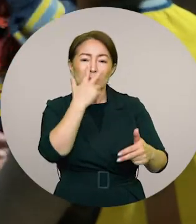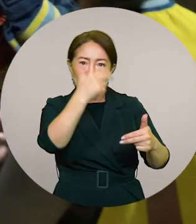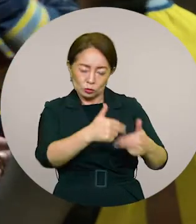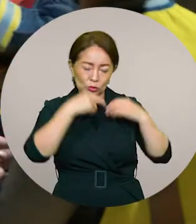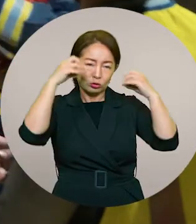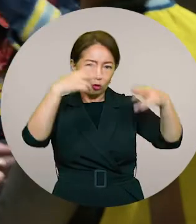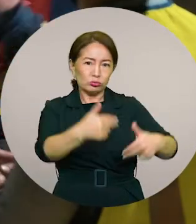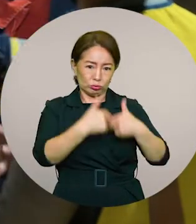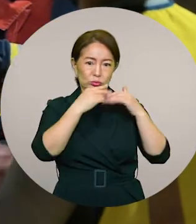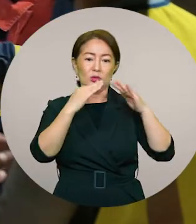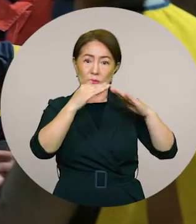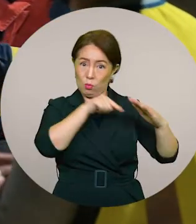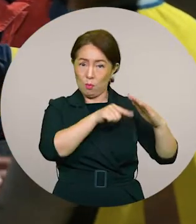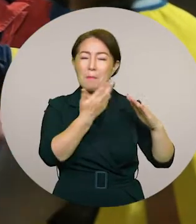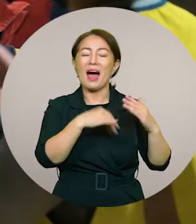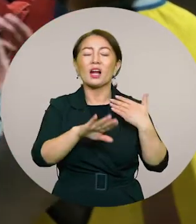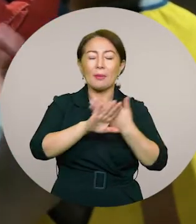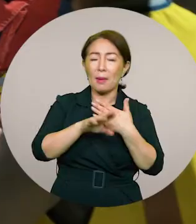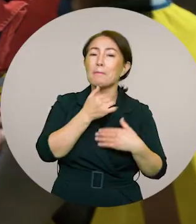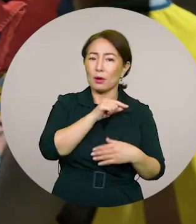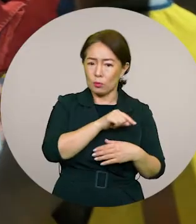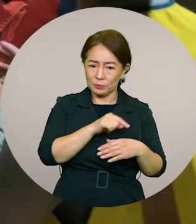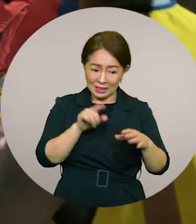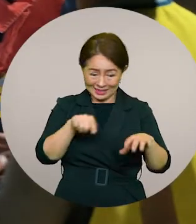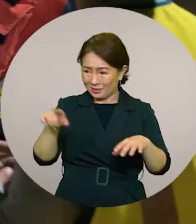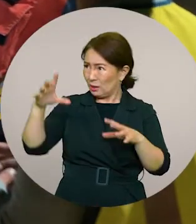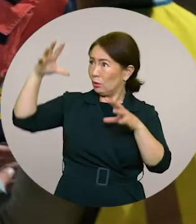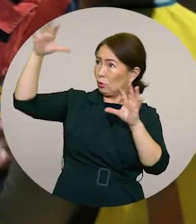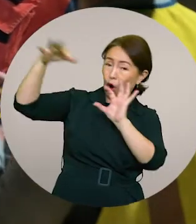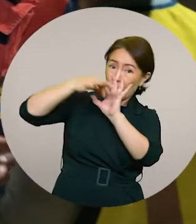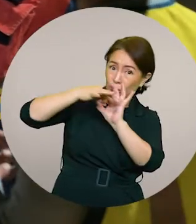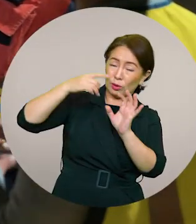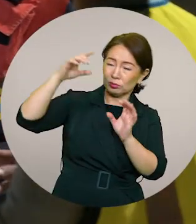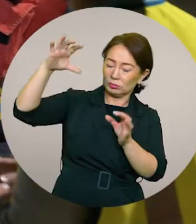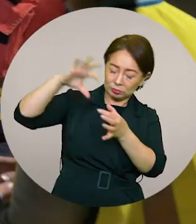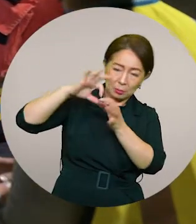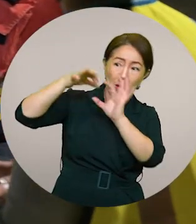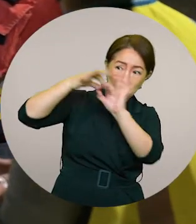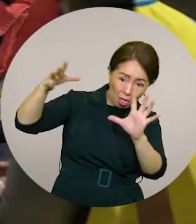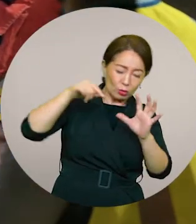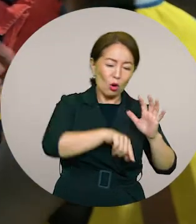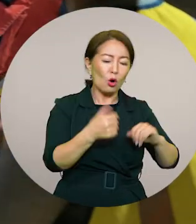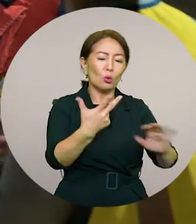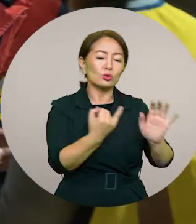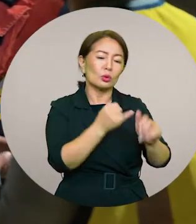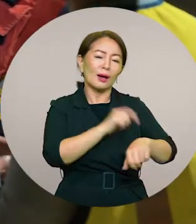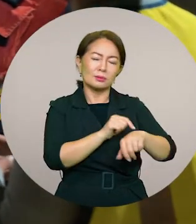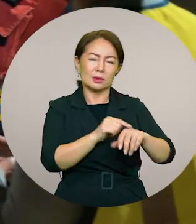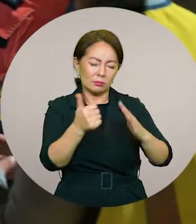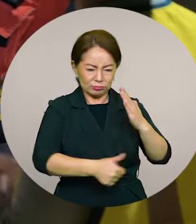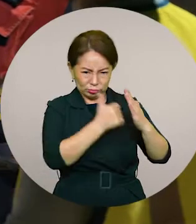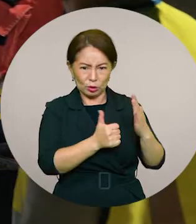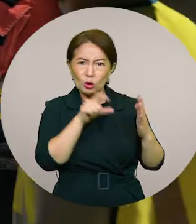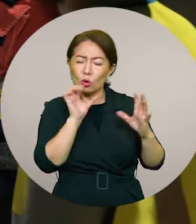Тийм холбогдсон уурхай агаржуулалтын системтэй холбогдсон байна. Тэрнээсээ салсан тохиолдолд 36 цагийн турш өөрийгөө хангах. Тий. 20 хүнтэйгээр тий.